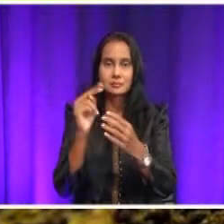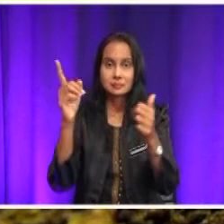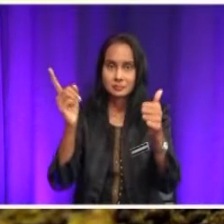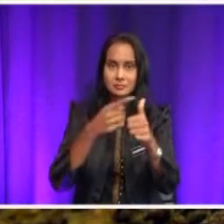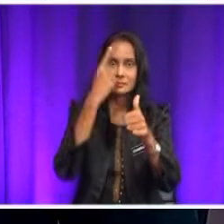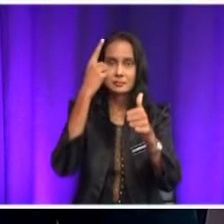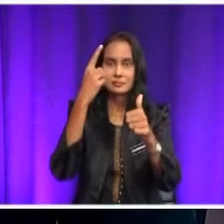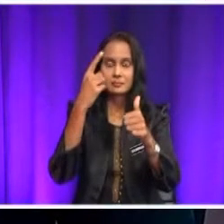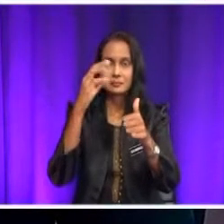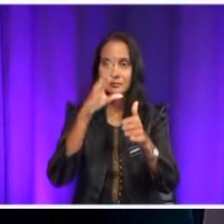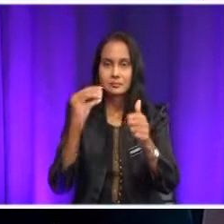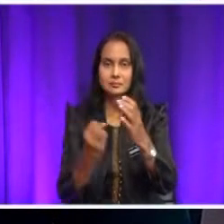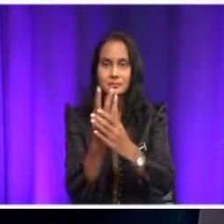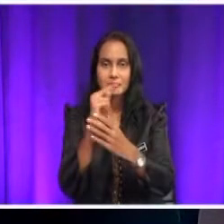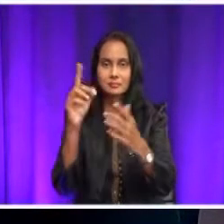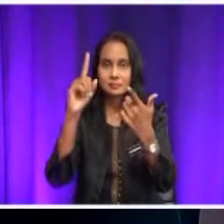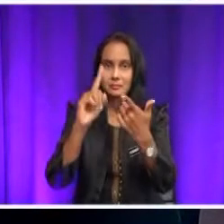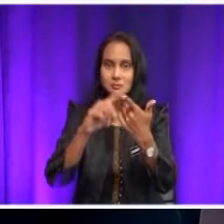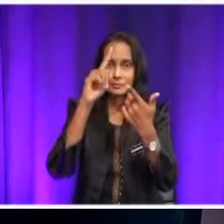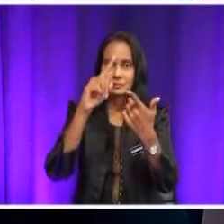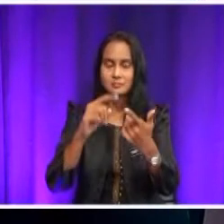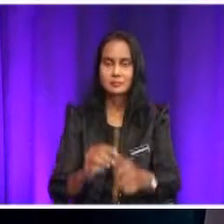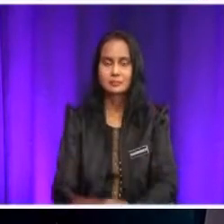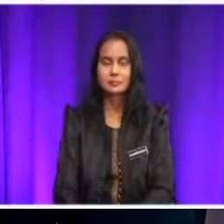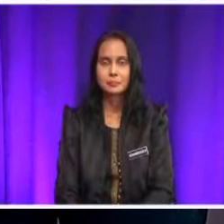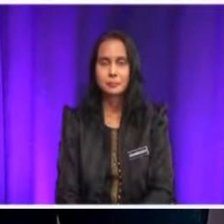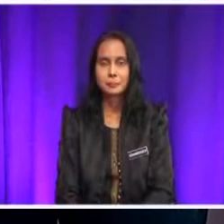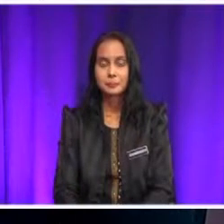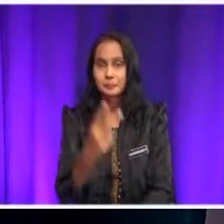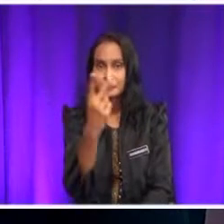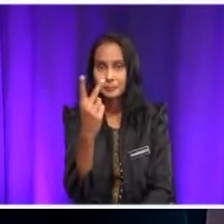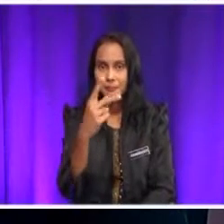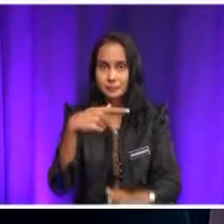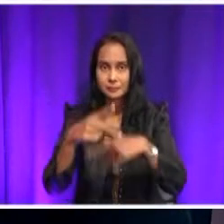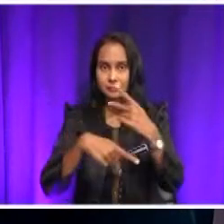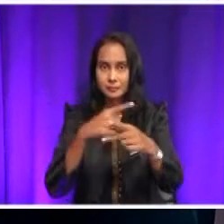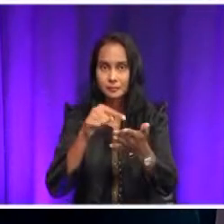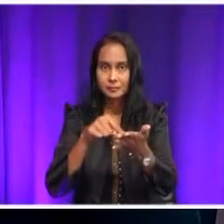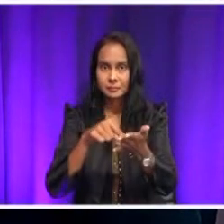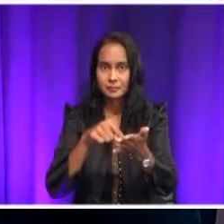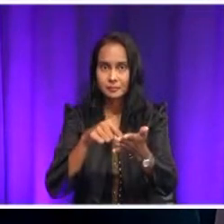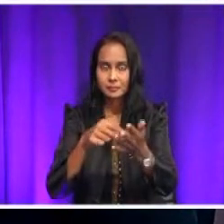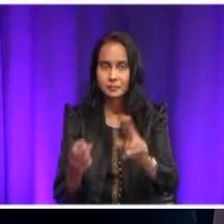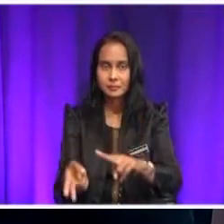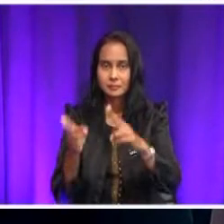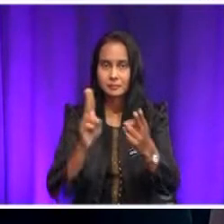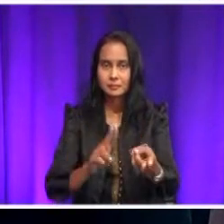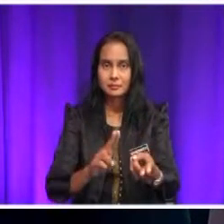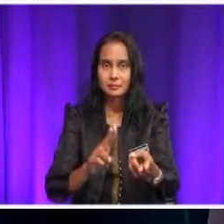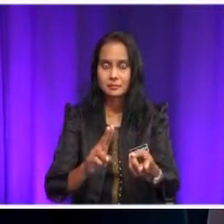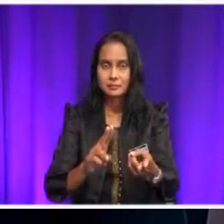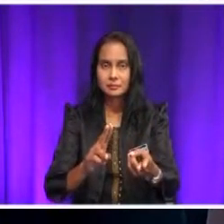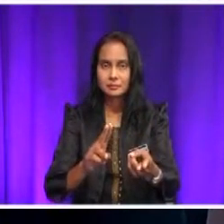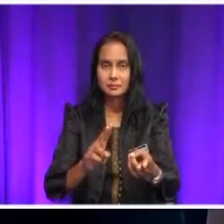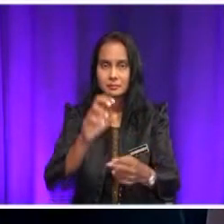dan juga pertumbuhan sekunder maknanya pertumbuhan yang kedua kedua dua proses ini adalah satu perubahan daripada